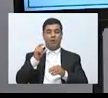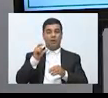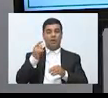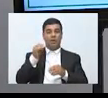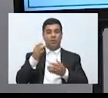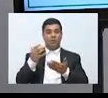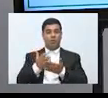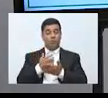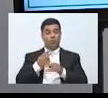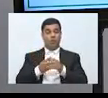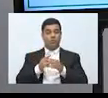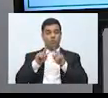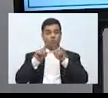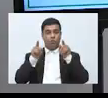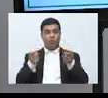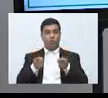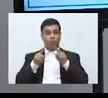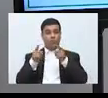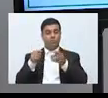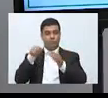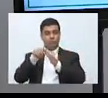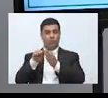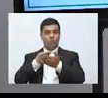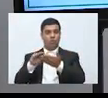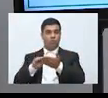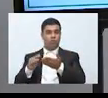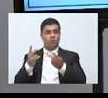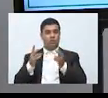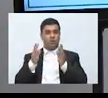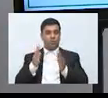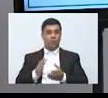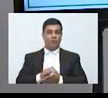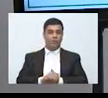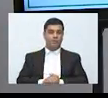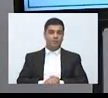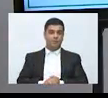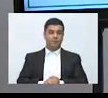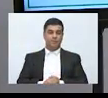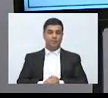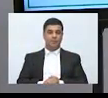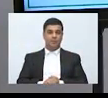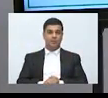ichiga yozib chiqishingiz kerak bo'ladi.